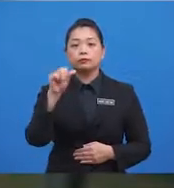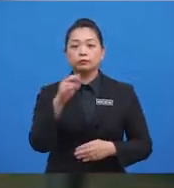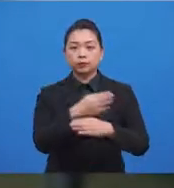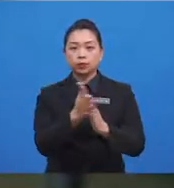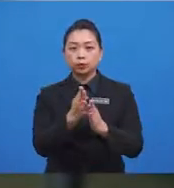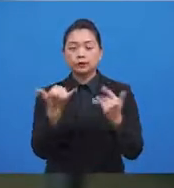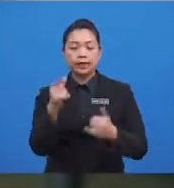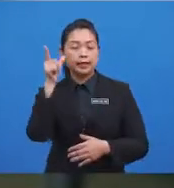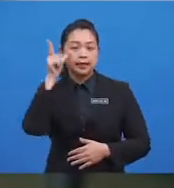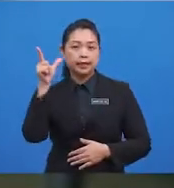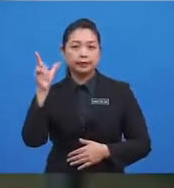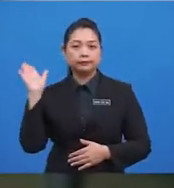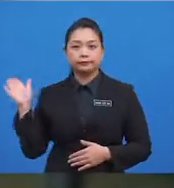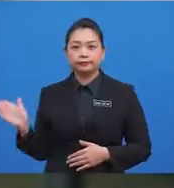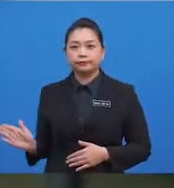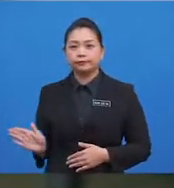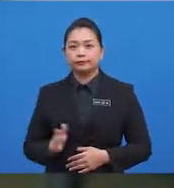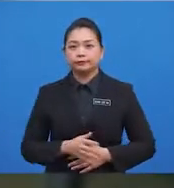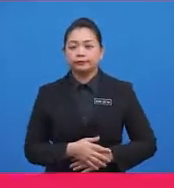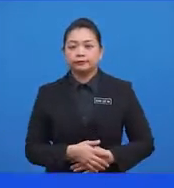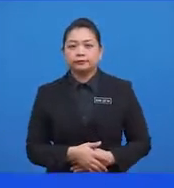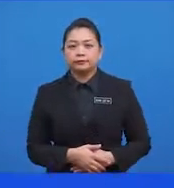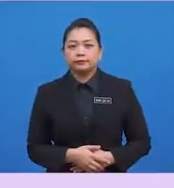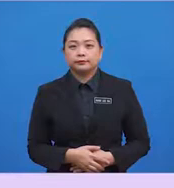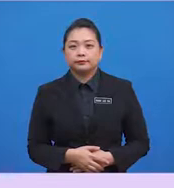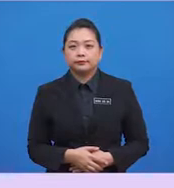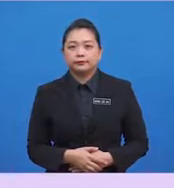Mari kita lihat paparan skrin.